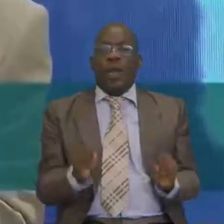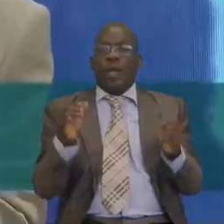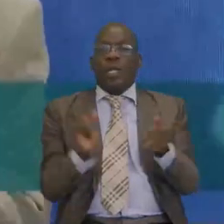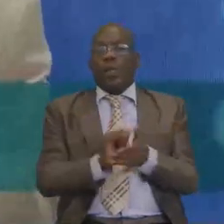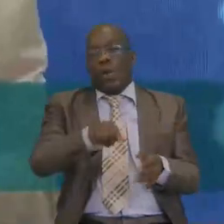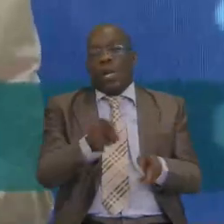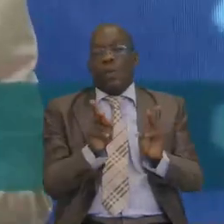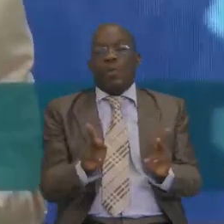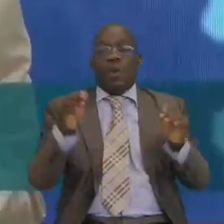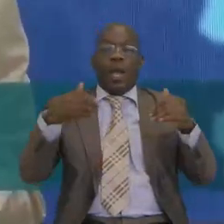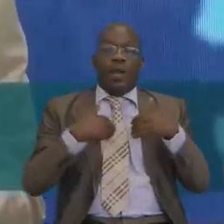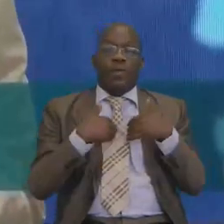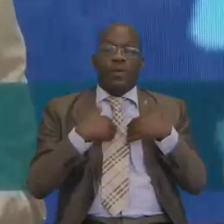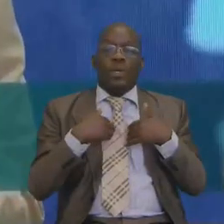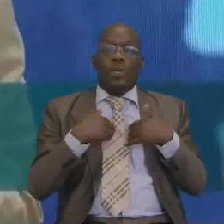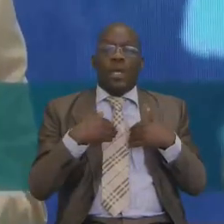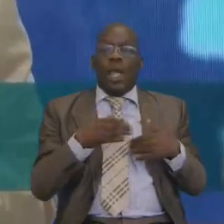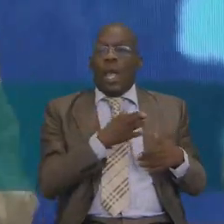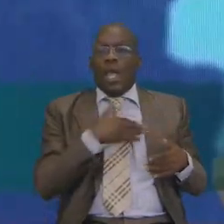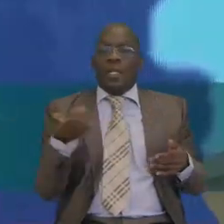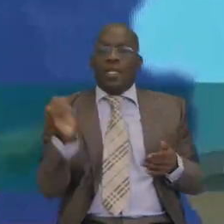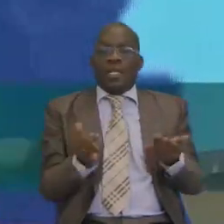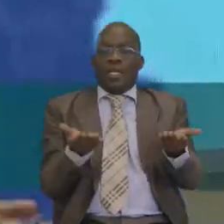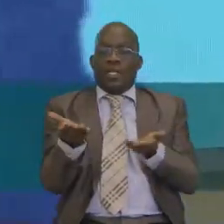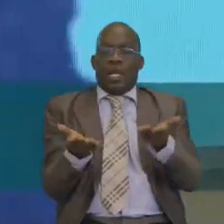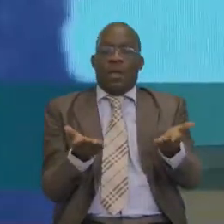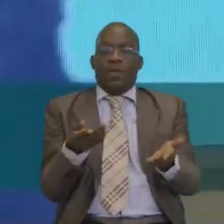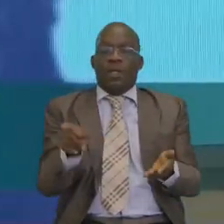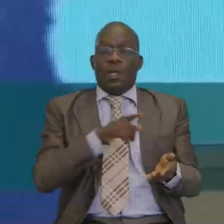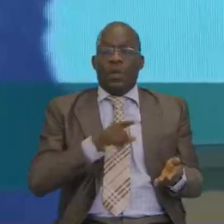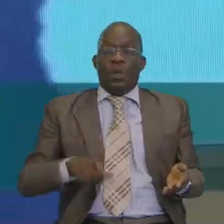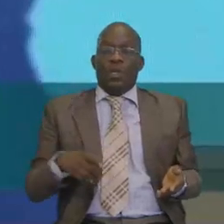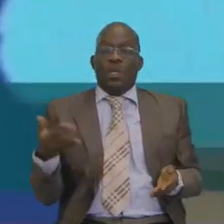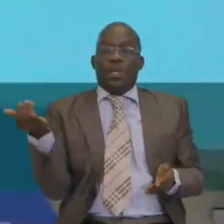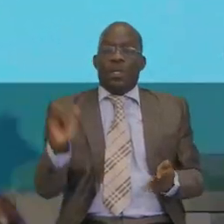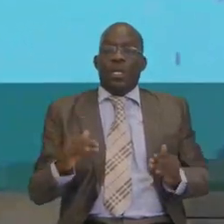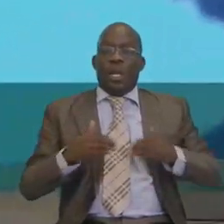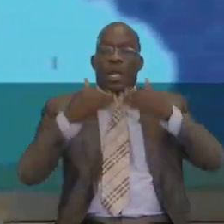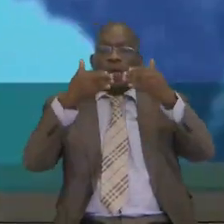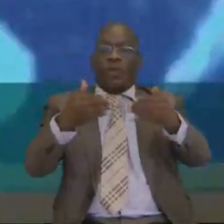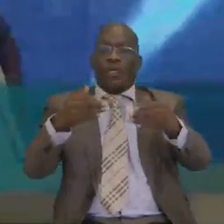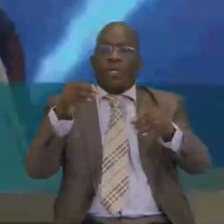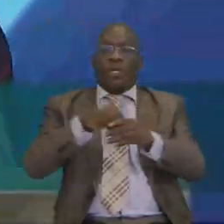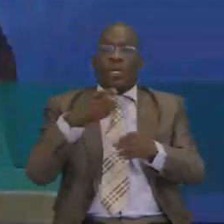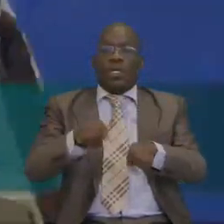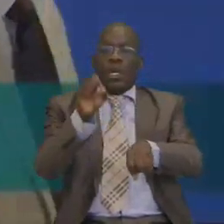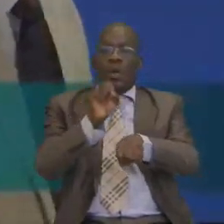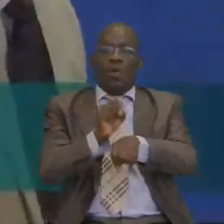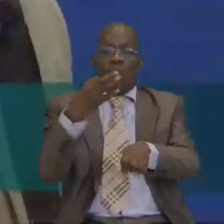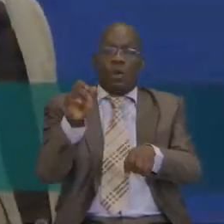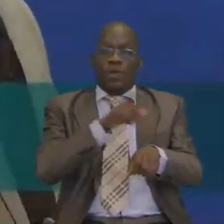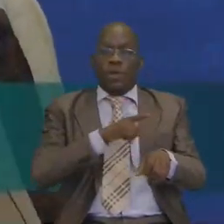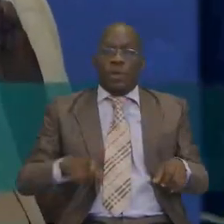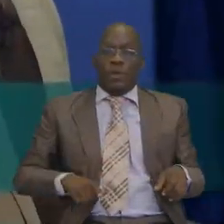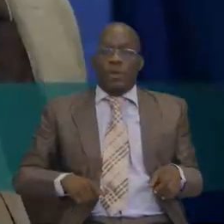autres avaient. Et ils ont servi le Seigneur. Ils ont progressé dans l'œuvre du Seigneur. Nous avons besoin